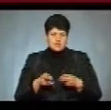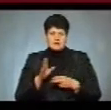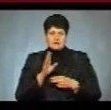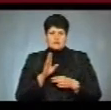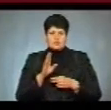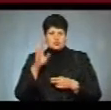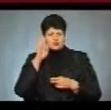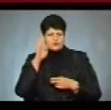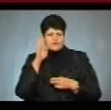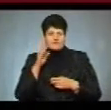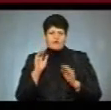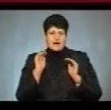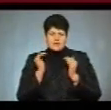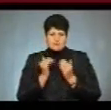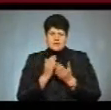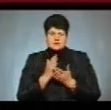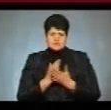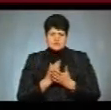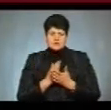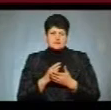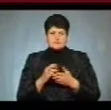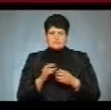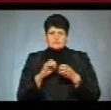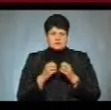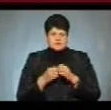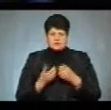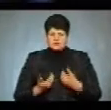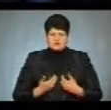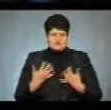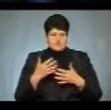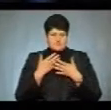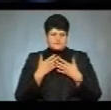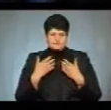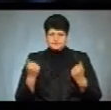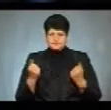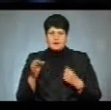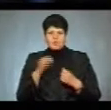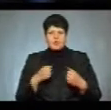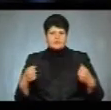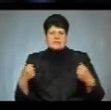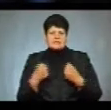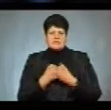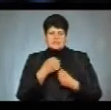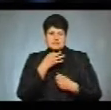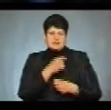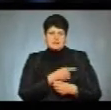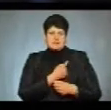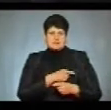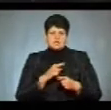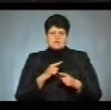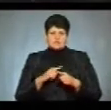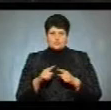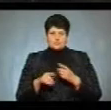перелом тазу. Це загроза для життя в даному випадку. Про ДТП правоохоронцям повідомили медики швидкої,